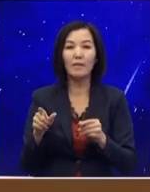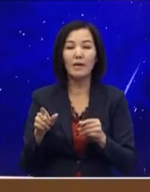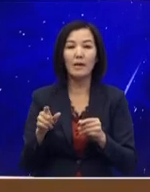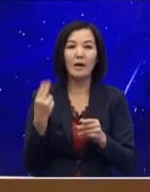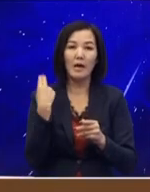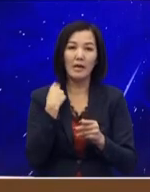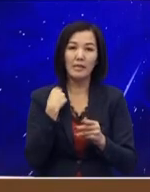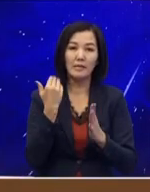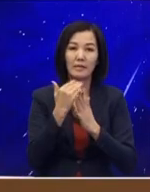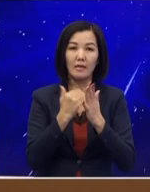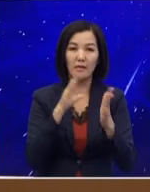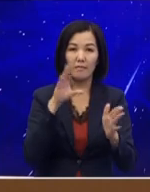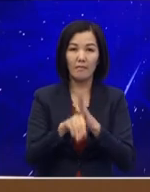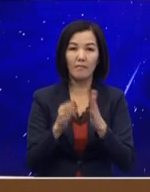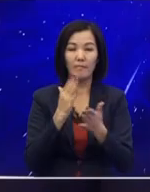Осы қатарда.